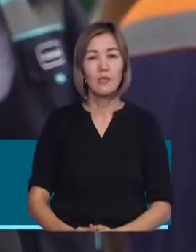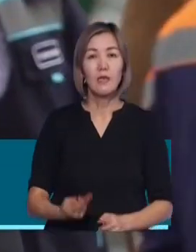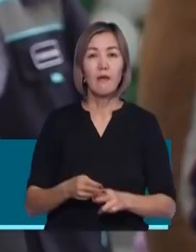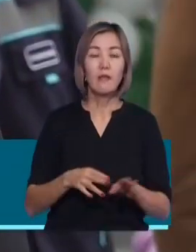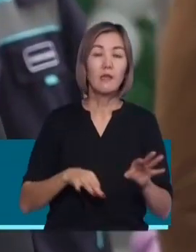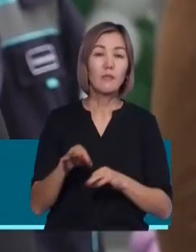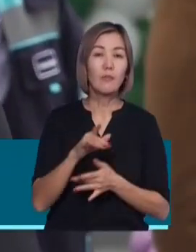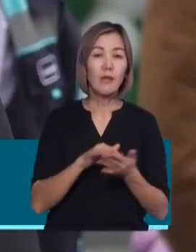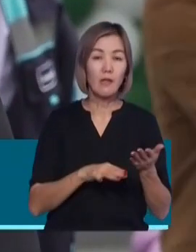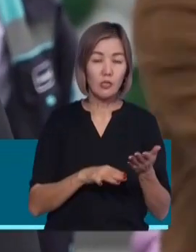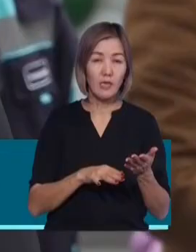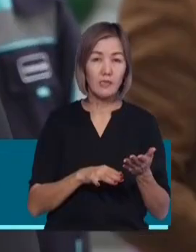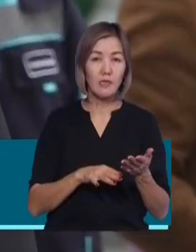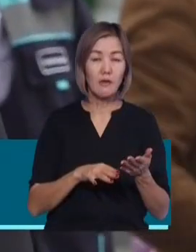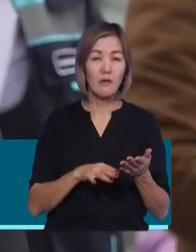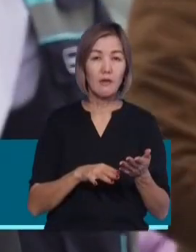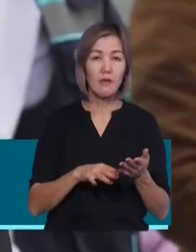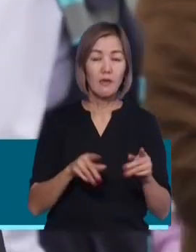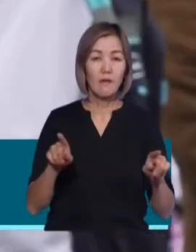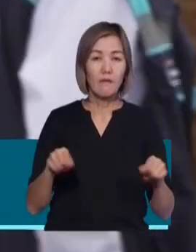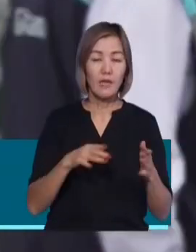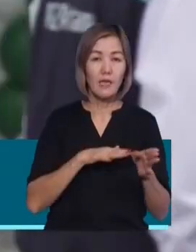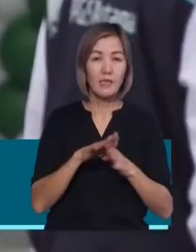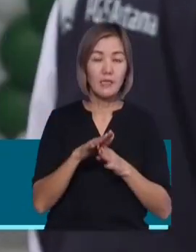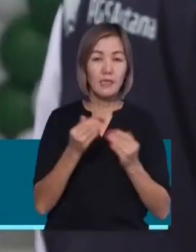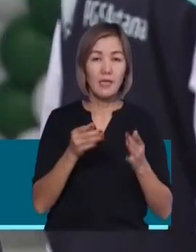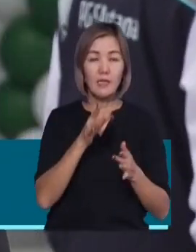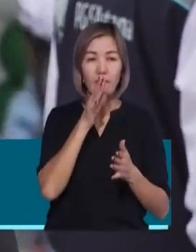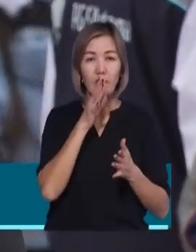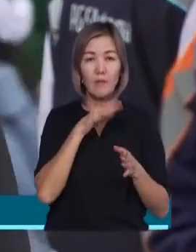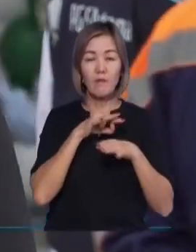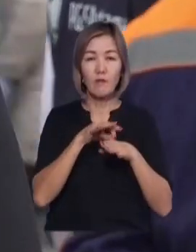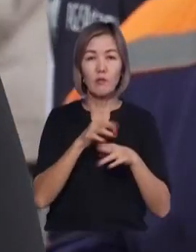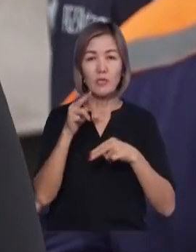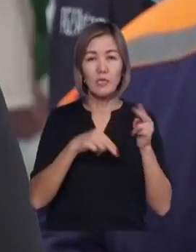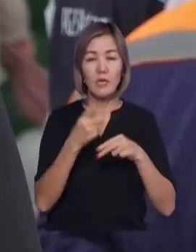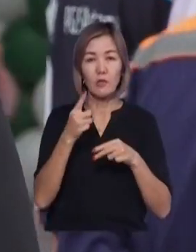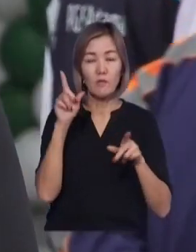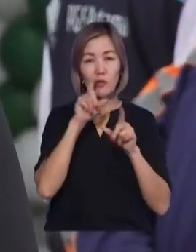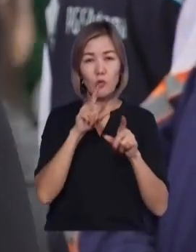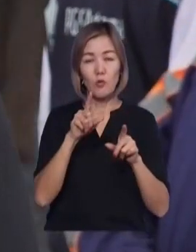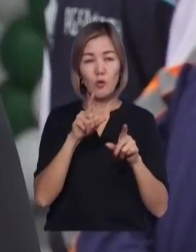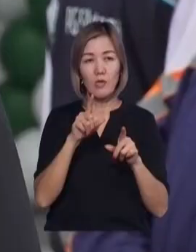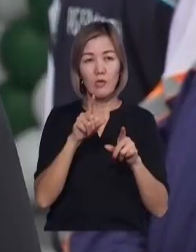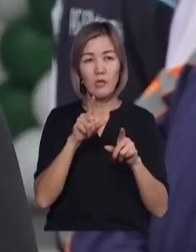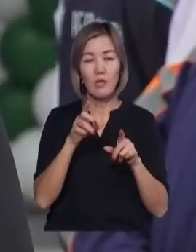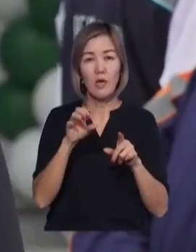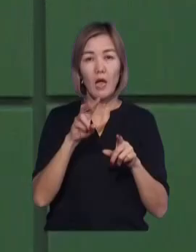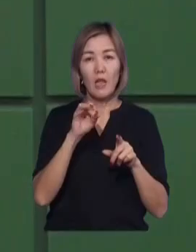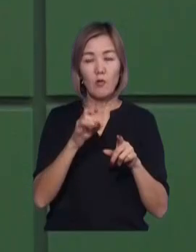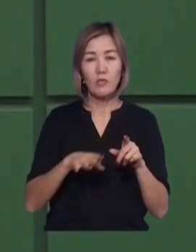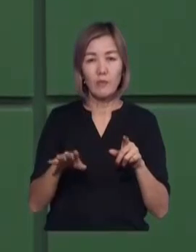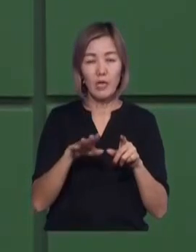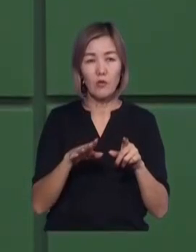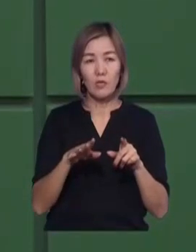Этот проект продолжается, и в рамках его реализации в настоящее время ведется строительство еще одного образовательного учреждения в